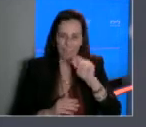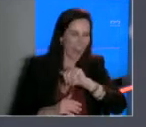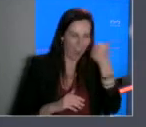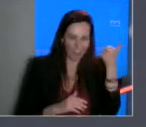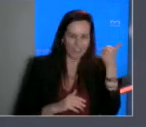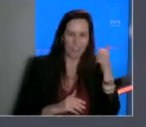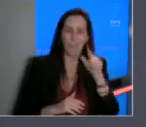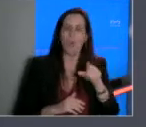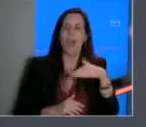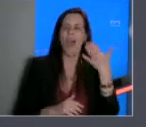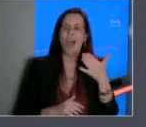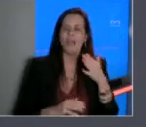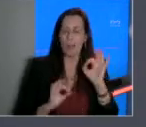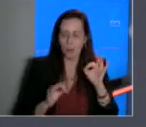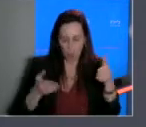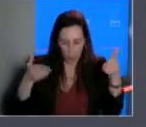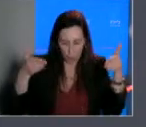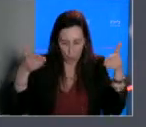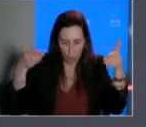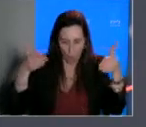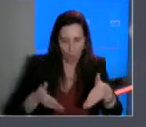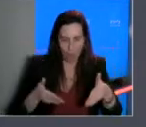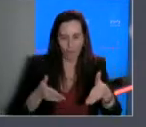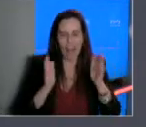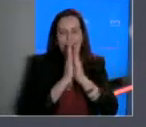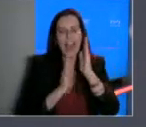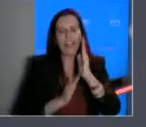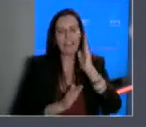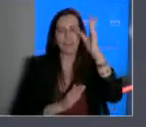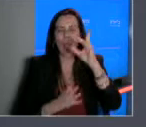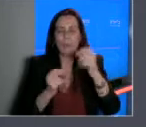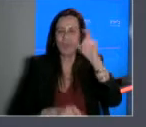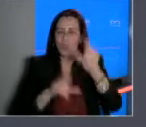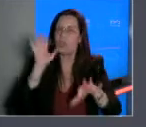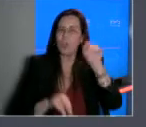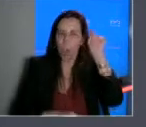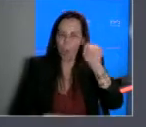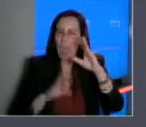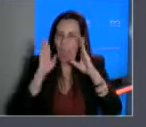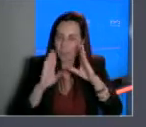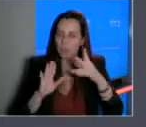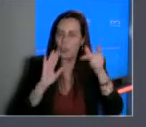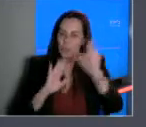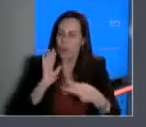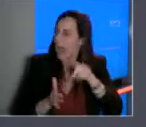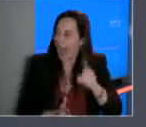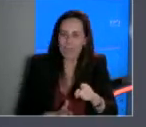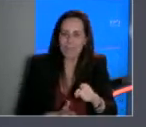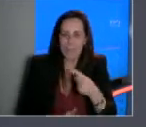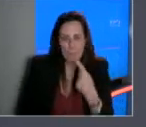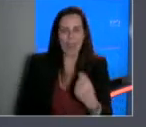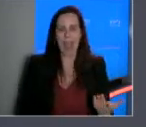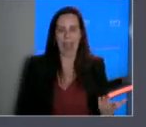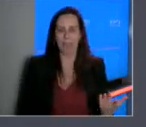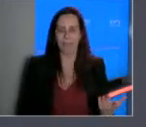בעיקר הוא היווה קבורת חמור לתקווה של רבים מהמצביעים שהאמינו שלפוליטיקאי חייבת להיות